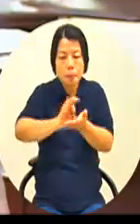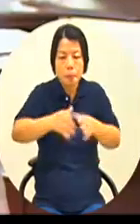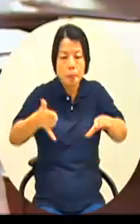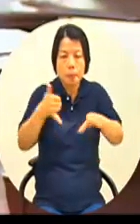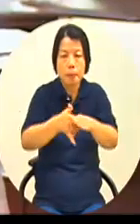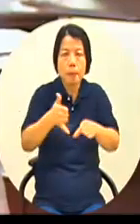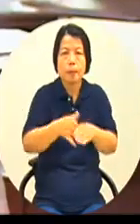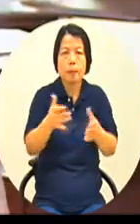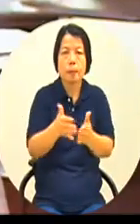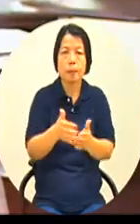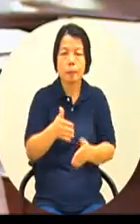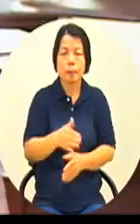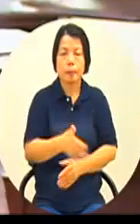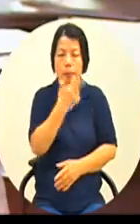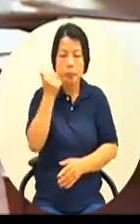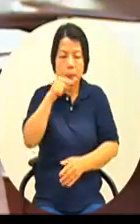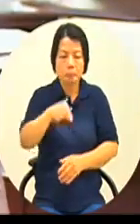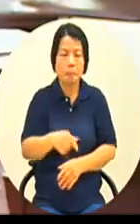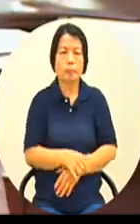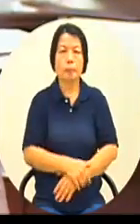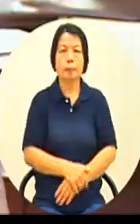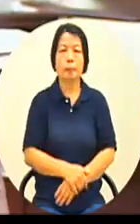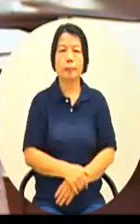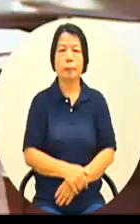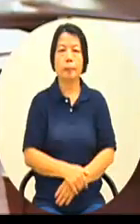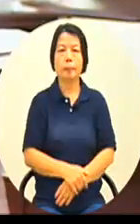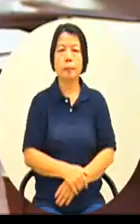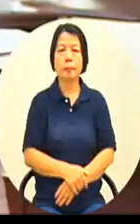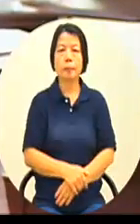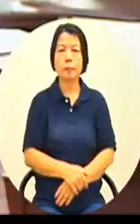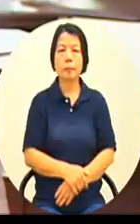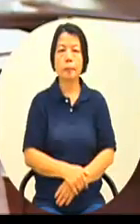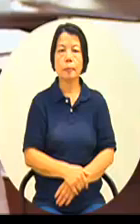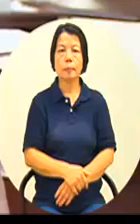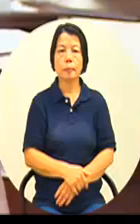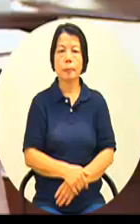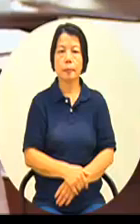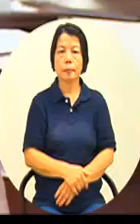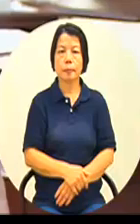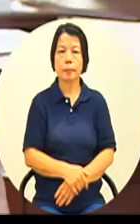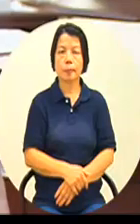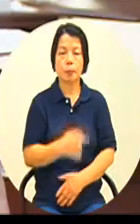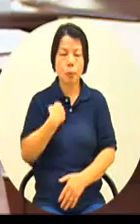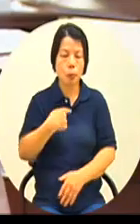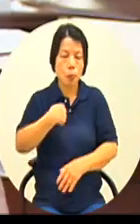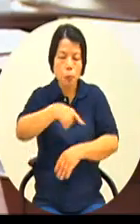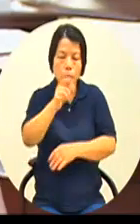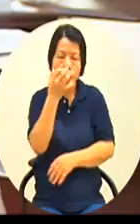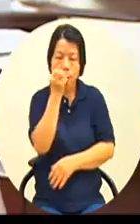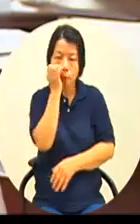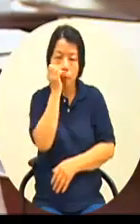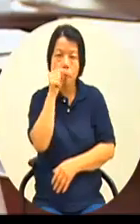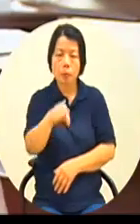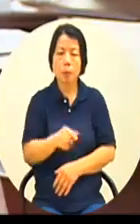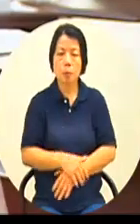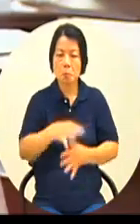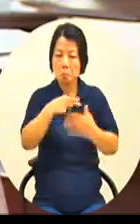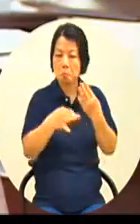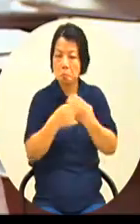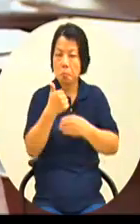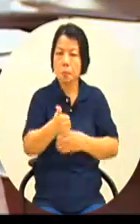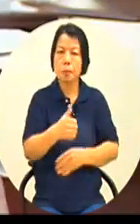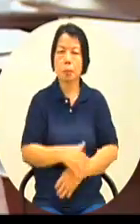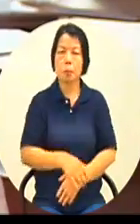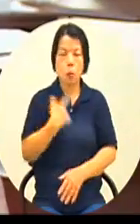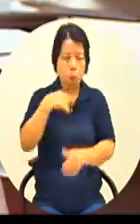这个大众运输，对不对？我感觉这是足重要。其实咱公司嘞，对不对？我哩这个观，去观摩，对不对？我观摩因的制度嘛是袂歹，恁即嘛是容易